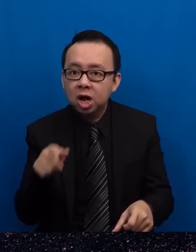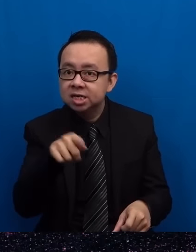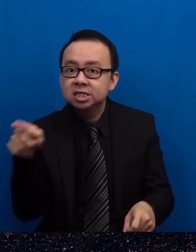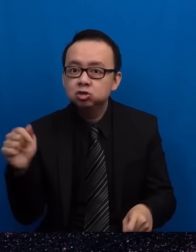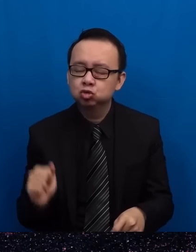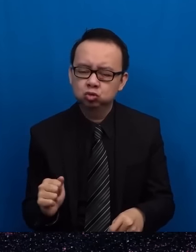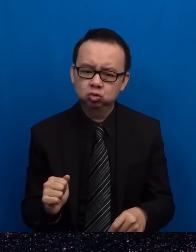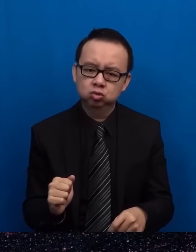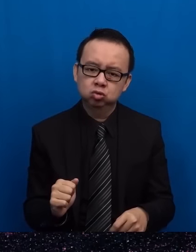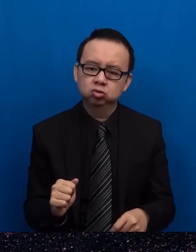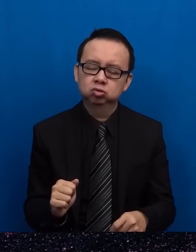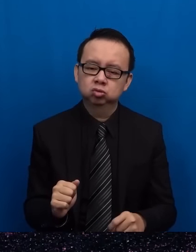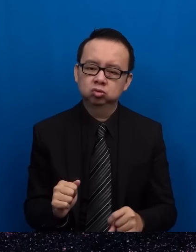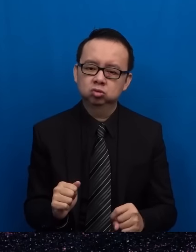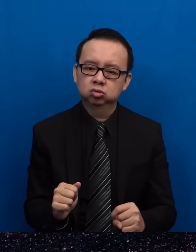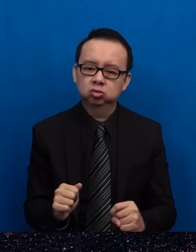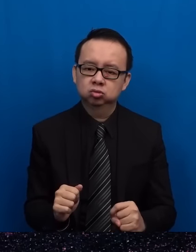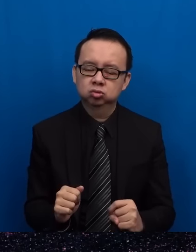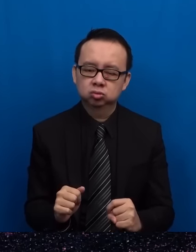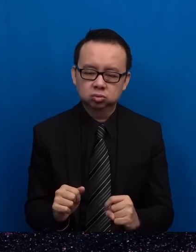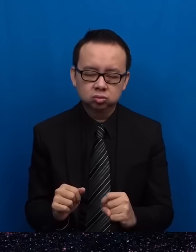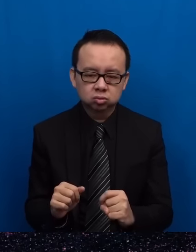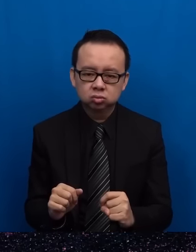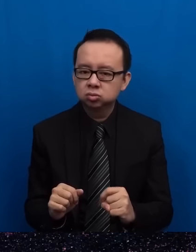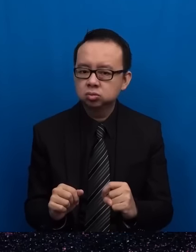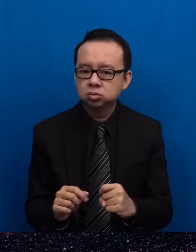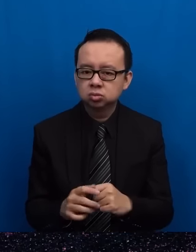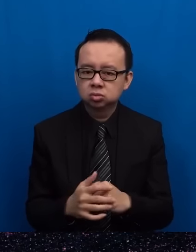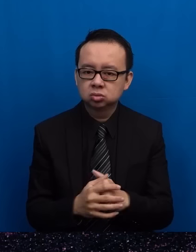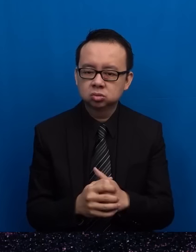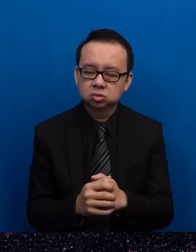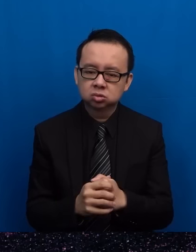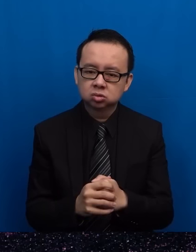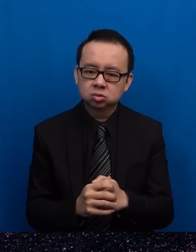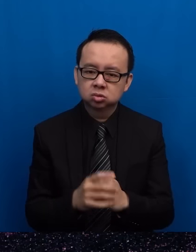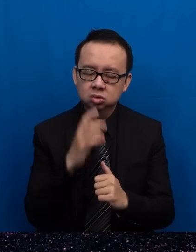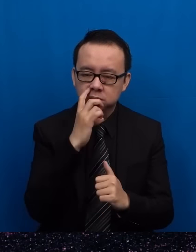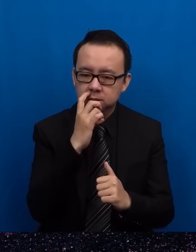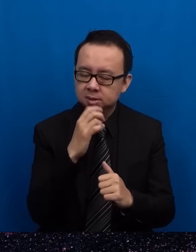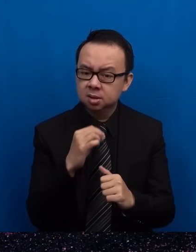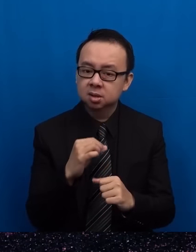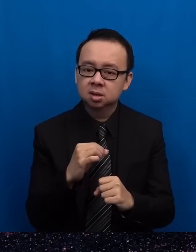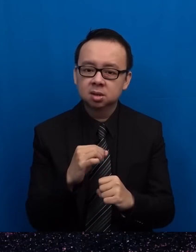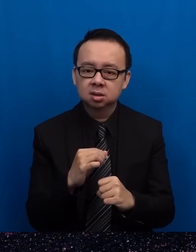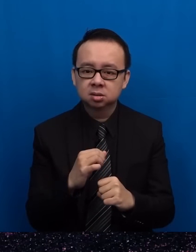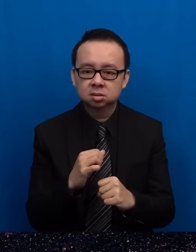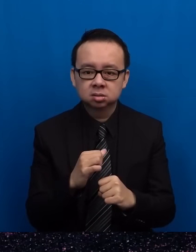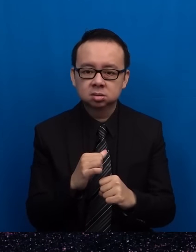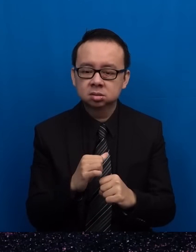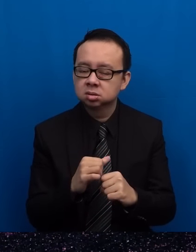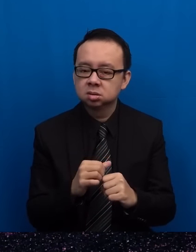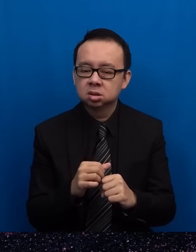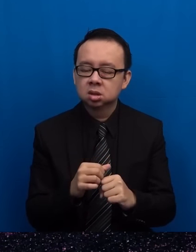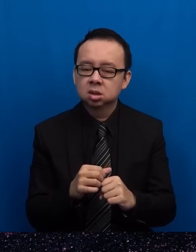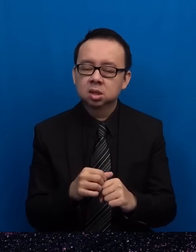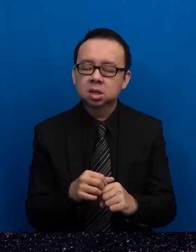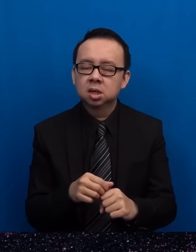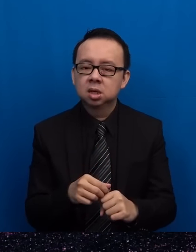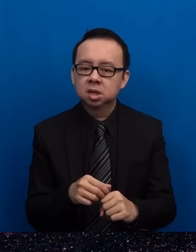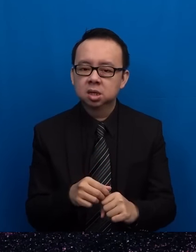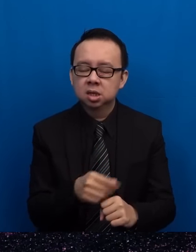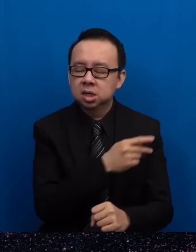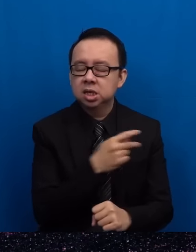daerah-daerah yang diblok oleh warga, tidak bisa masuk ke sana. Ya kan? Yang tidak tertangkap oleh satelit Palapa. Kita